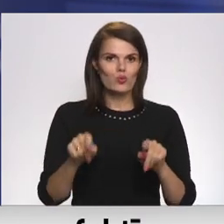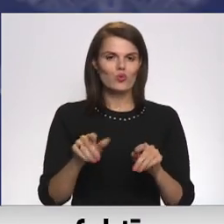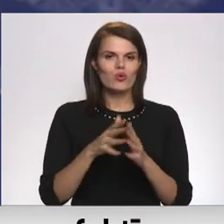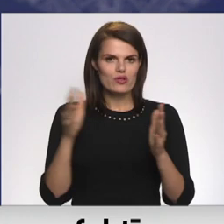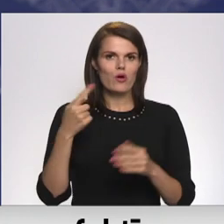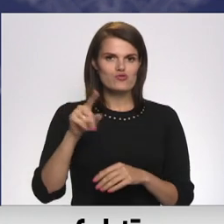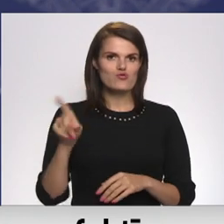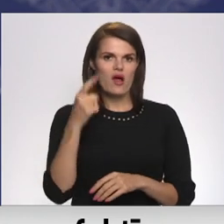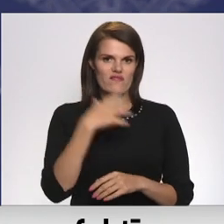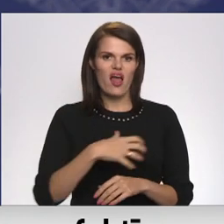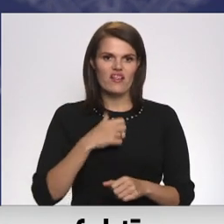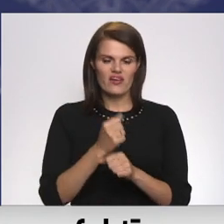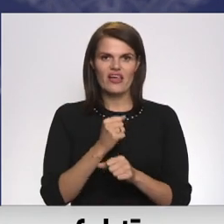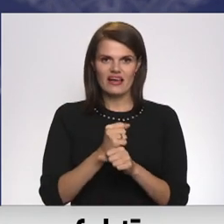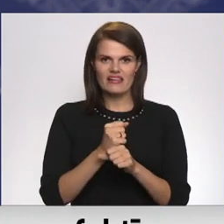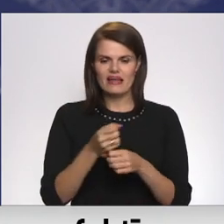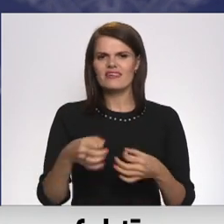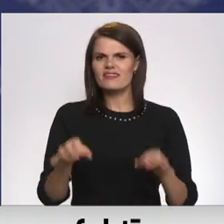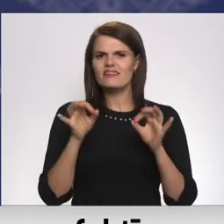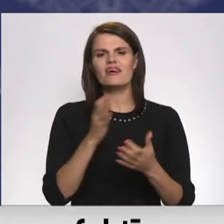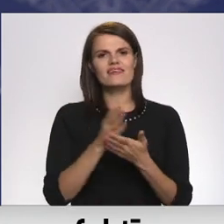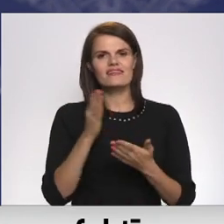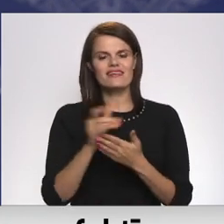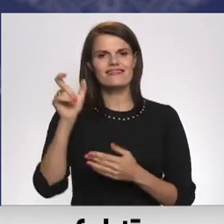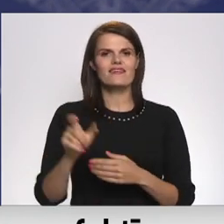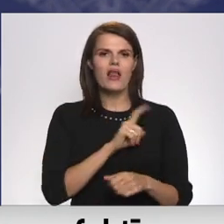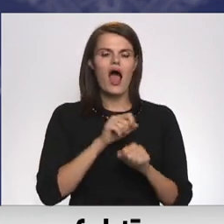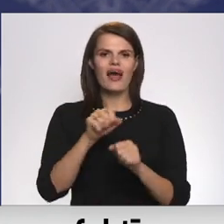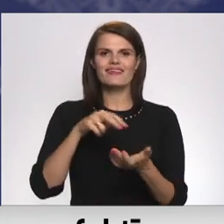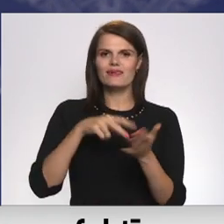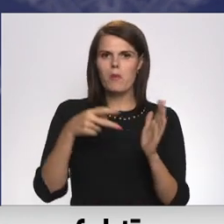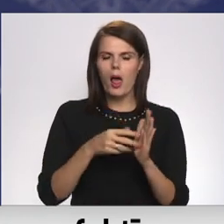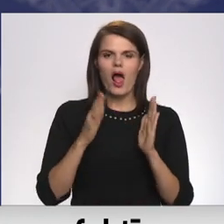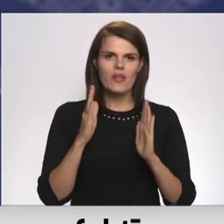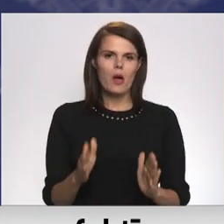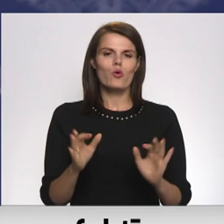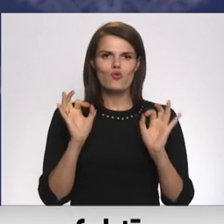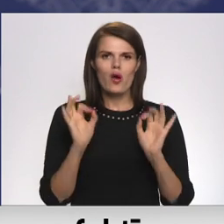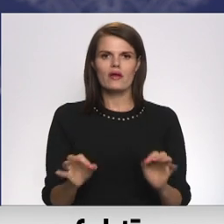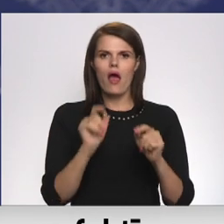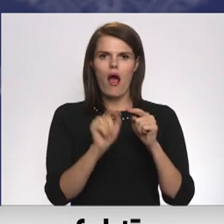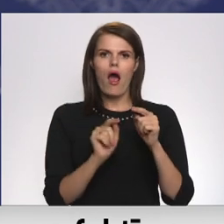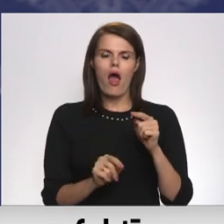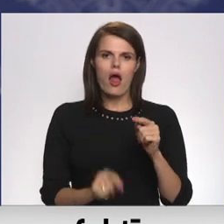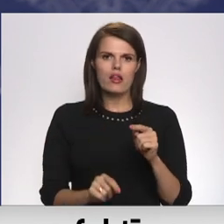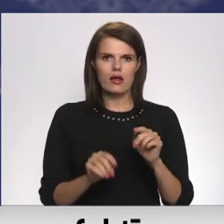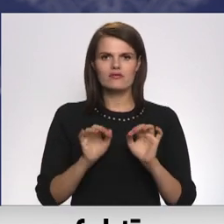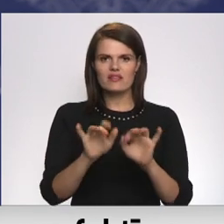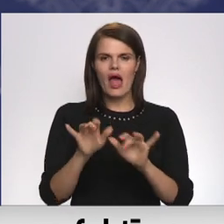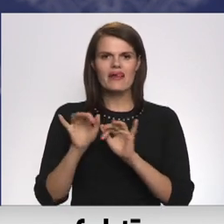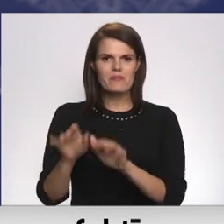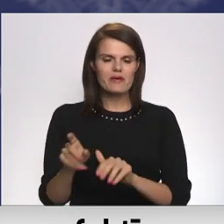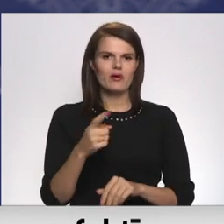darāmā. Būtu svarīgi sakārtot šos civilās aizsardzības plānus, lai tur būtu reāli pasākumi, kas iedzīvotājiem